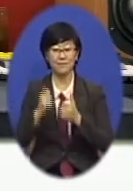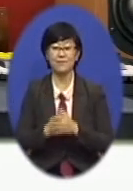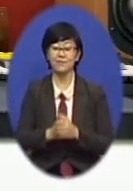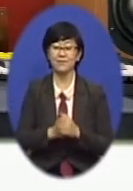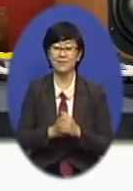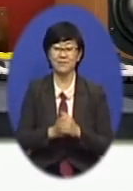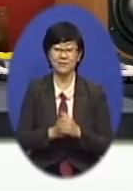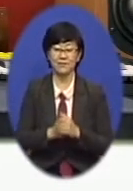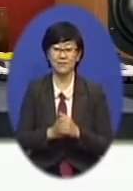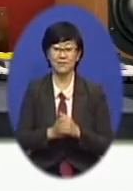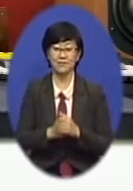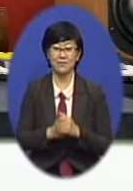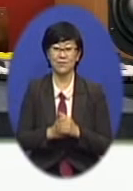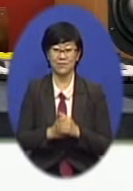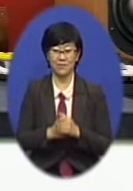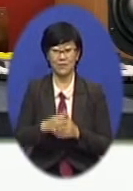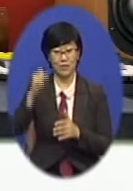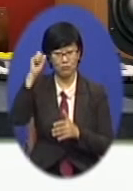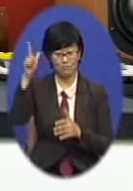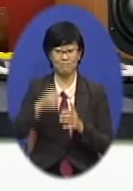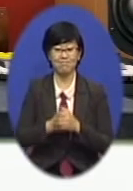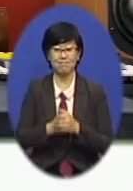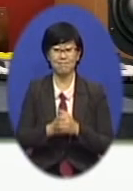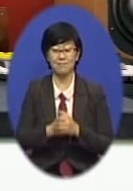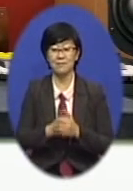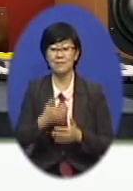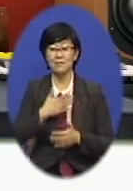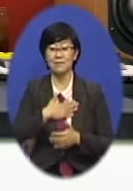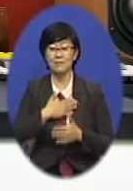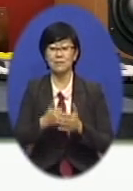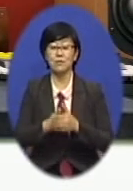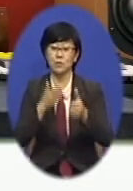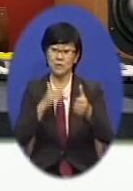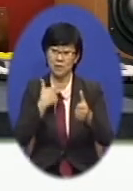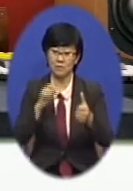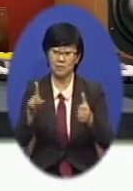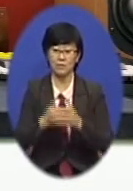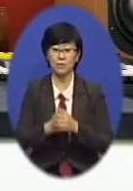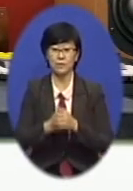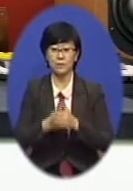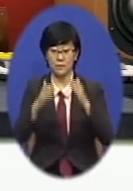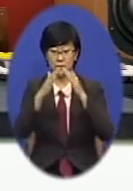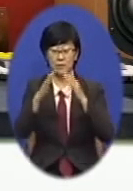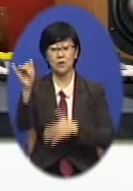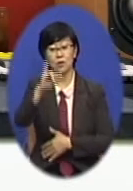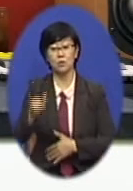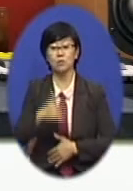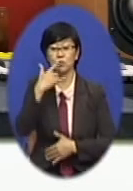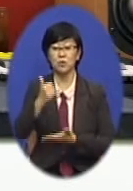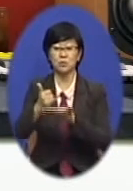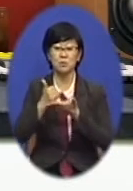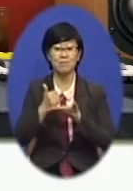잘할 거예요. 예, 자, 훌륭하십니다. 우리 어머니, 제가 꼭 부탁드리고 싶은 것은 전국에 계신